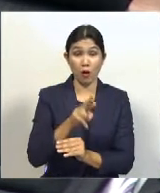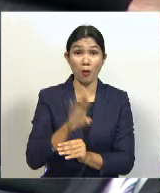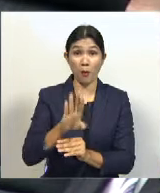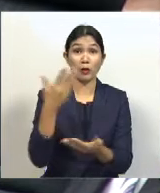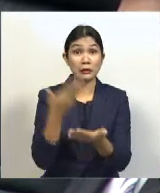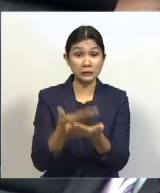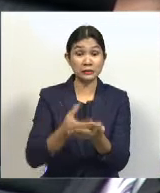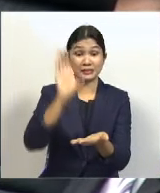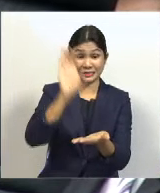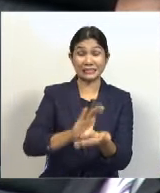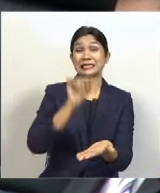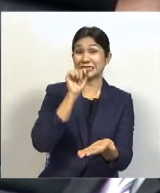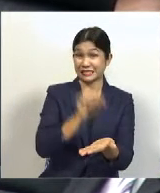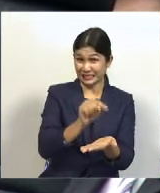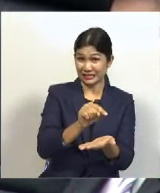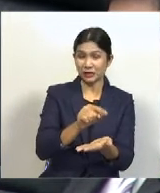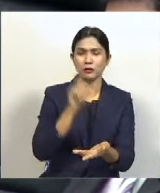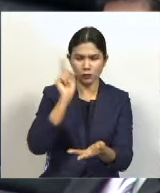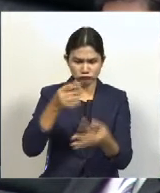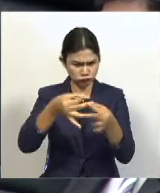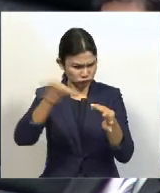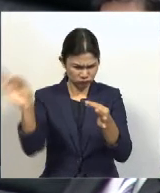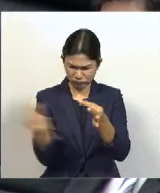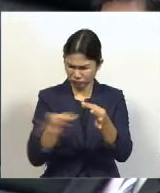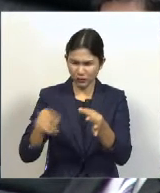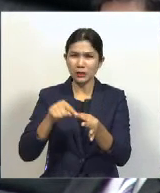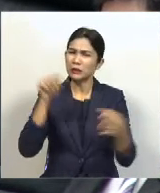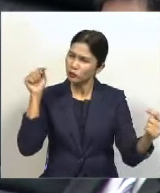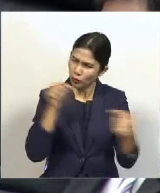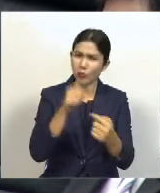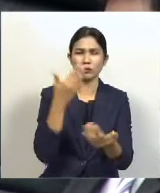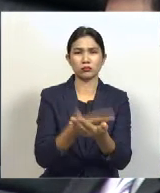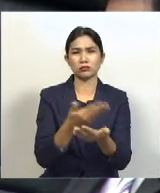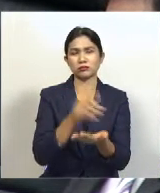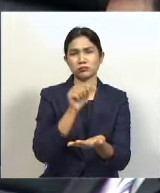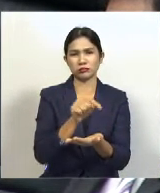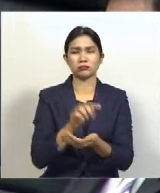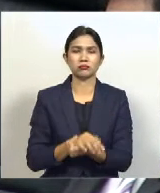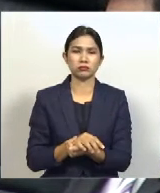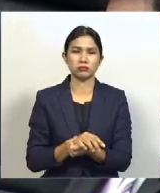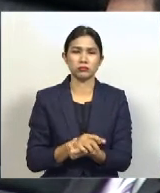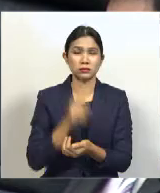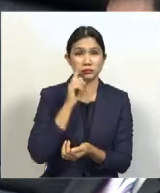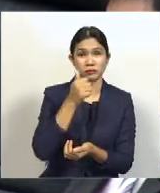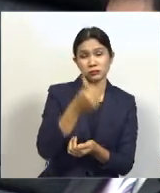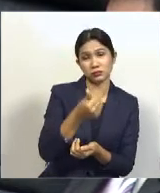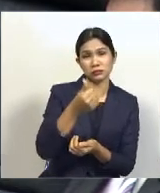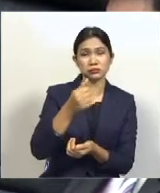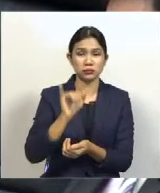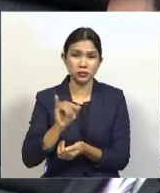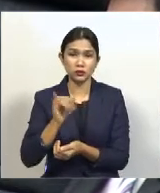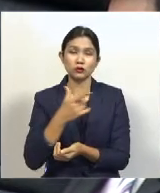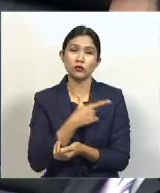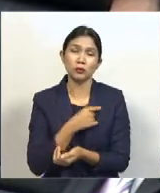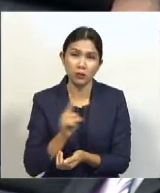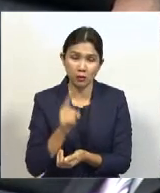าณแผ่นดิน ก็ ฉะนั้นเราต้องมาพูดถึงเนื้อหาของงบประมาณแผ่นดินว่าดีไม่ดียังไงชอบไม่ชอ